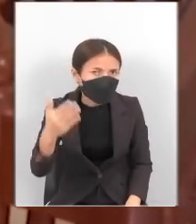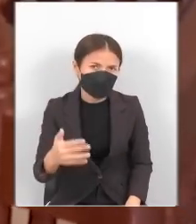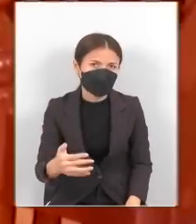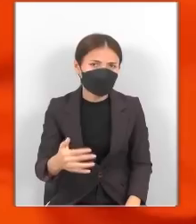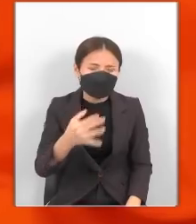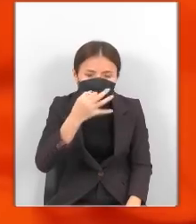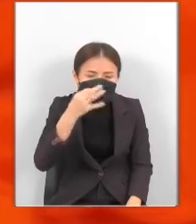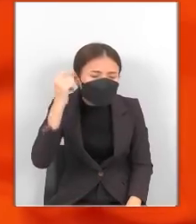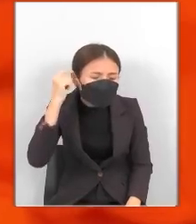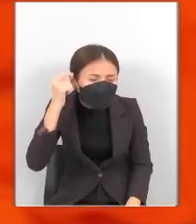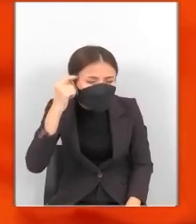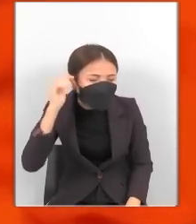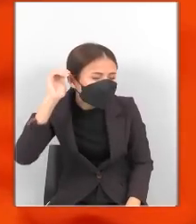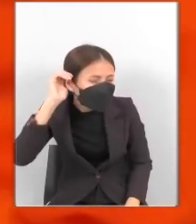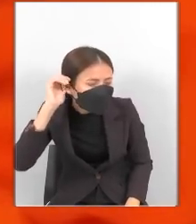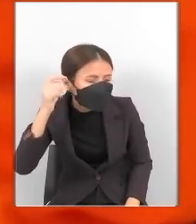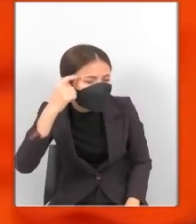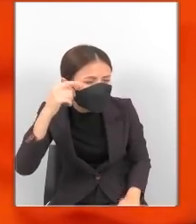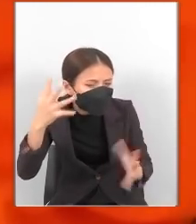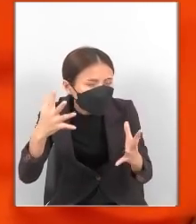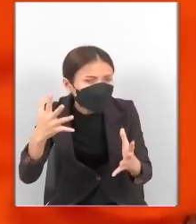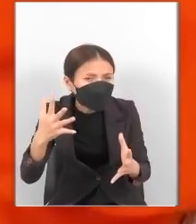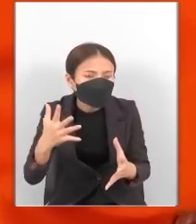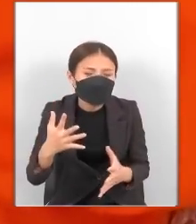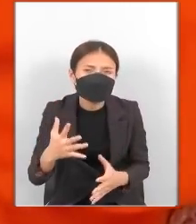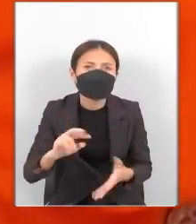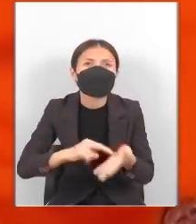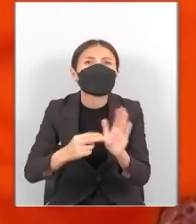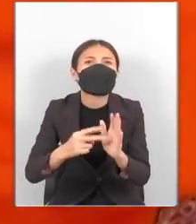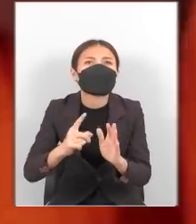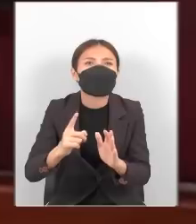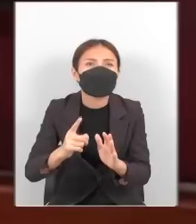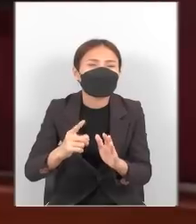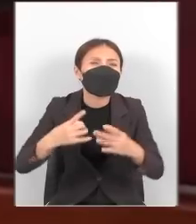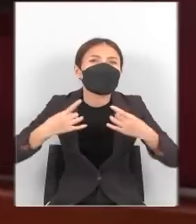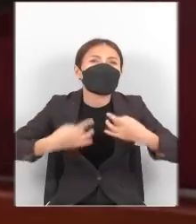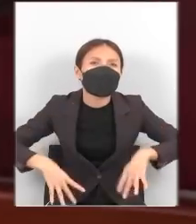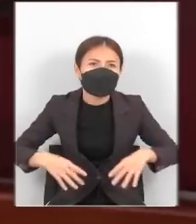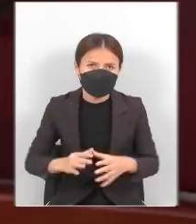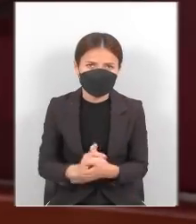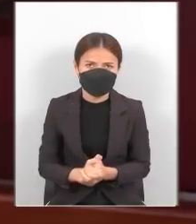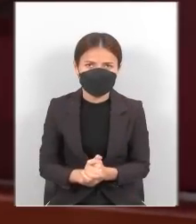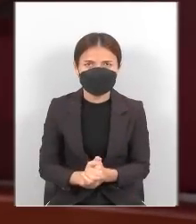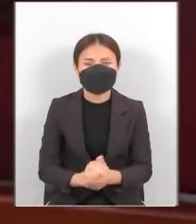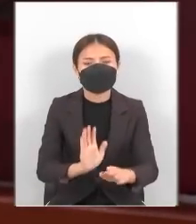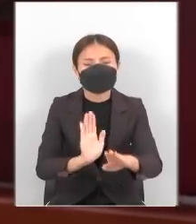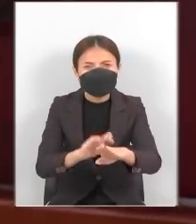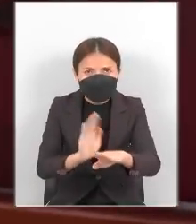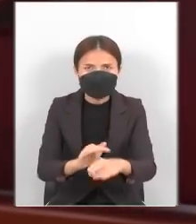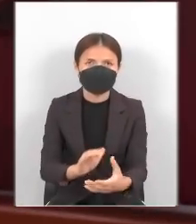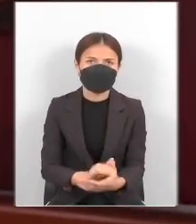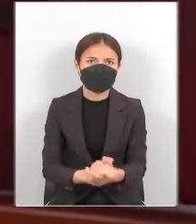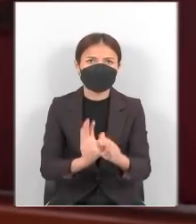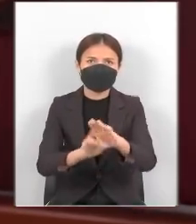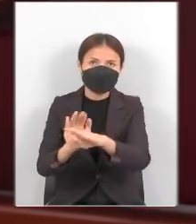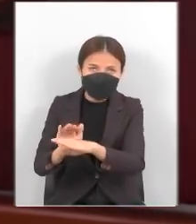าหรือว่าเชื่อโดยขาดปัญญางมงายล้วน ๆ ฟังดูนะคะ อยากจะเตือนสติว่าพระธาตุเนี่ยมีทั้งของ